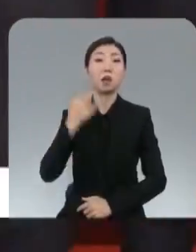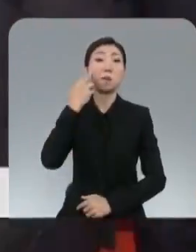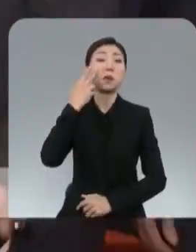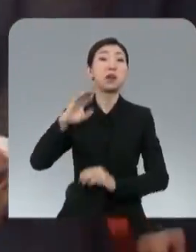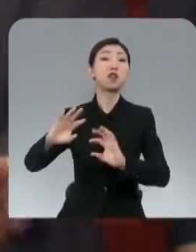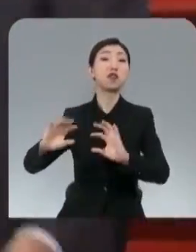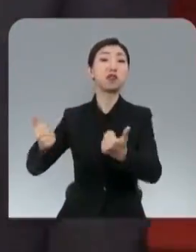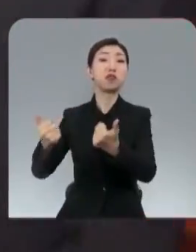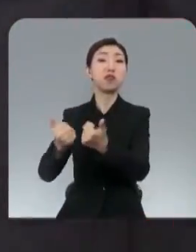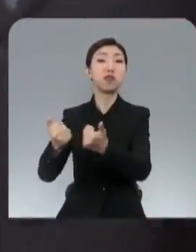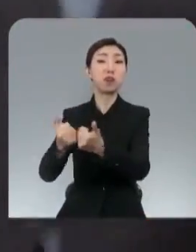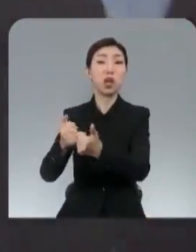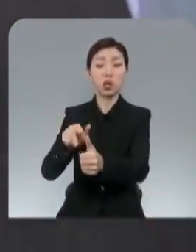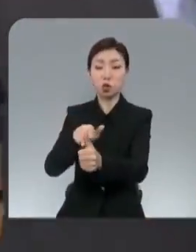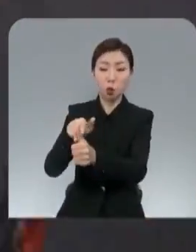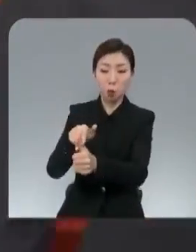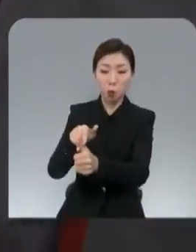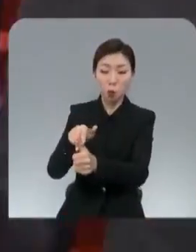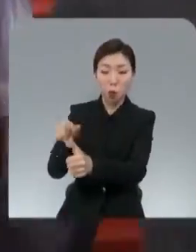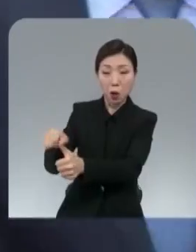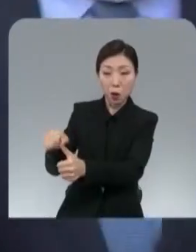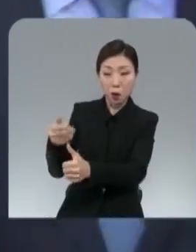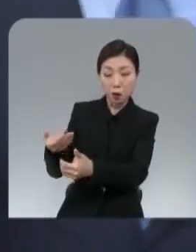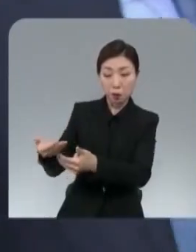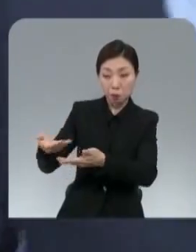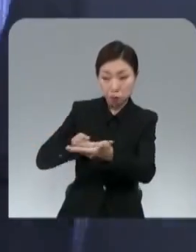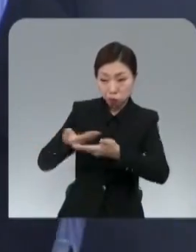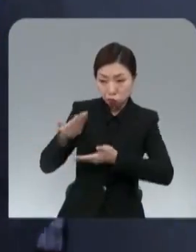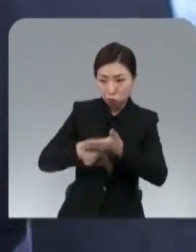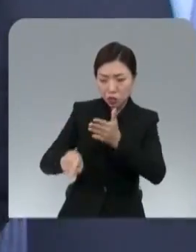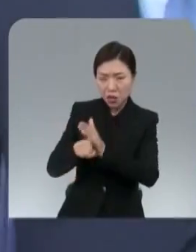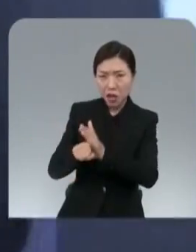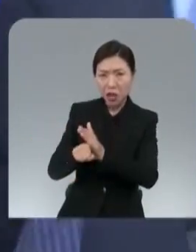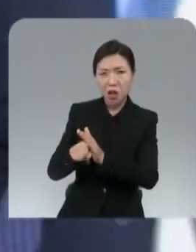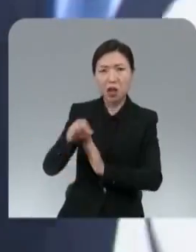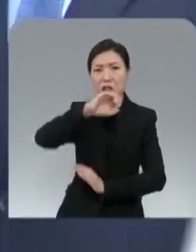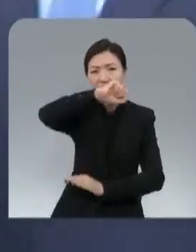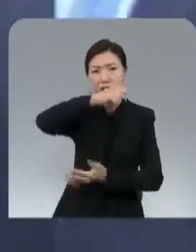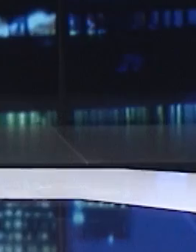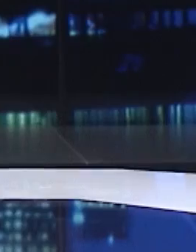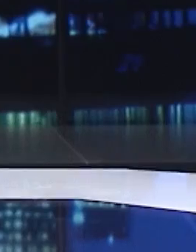국익을 제대로 지키지 못했다는 지적이 제기됩니다. KBS 뉴스 이지윤입니다.